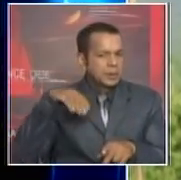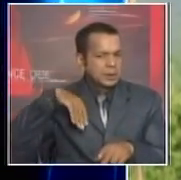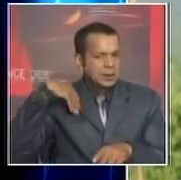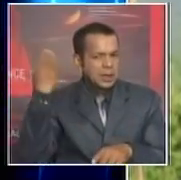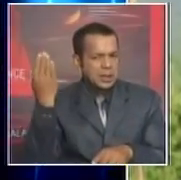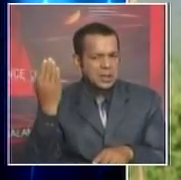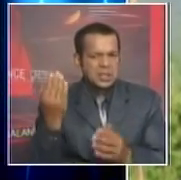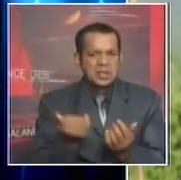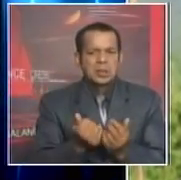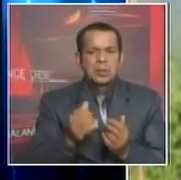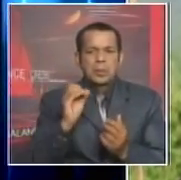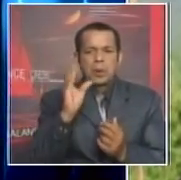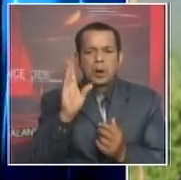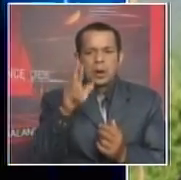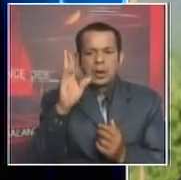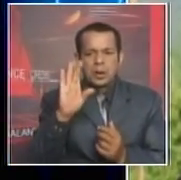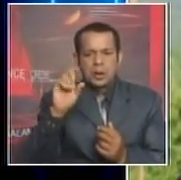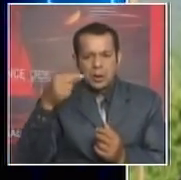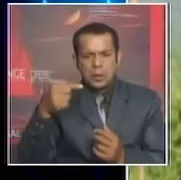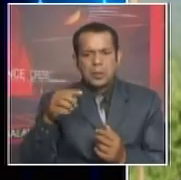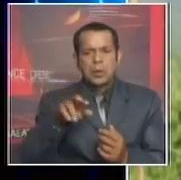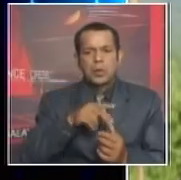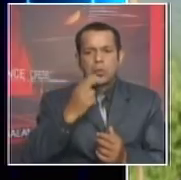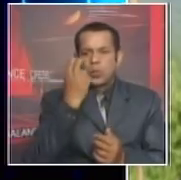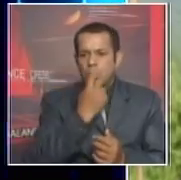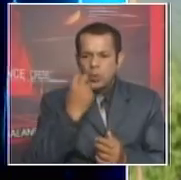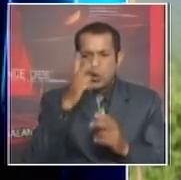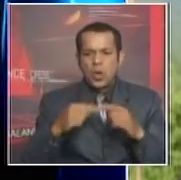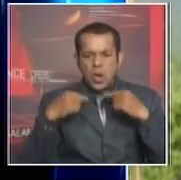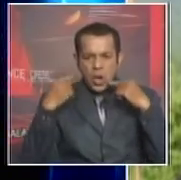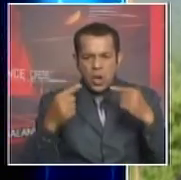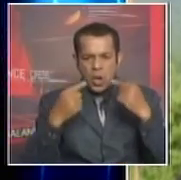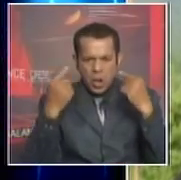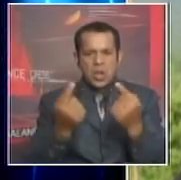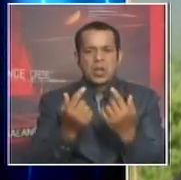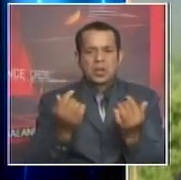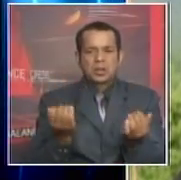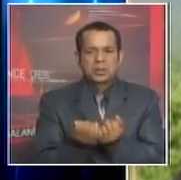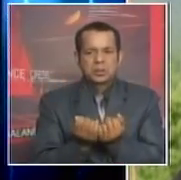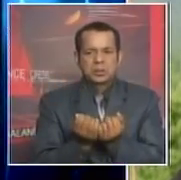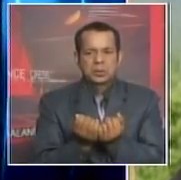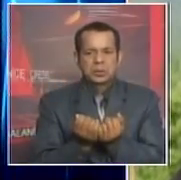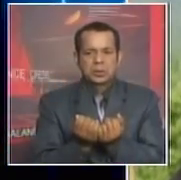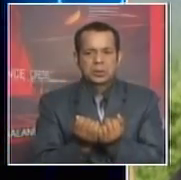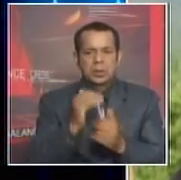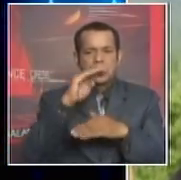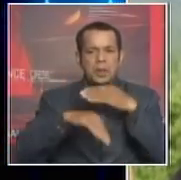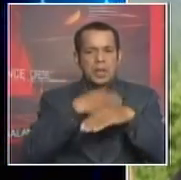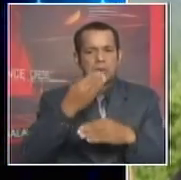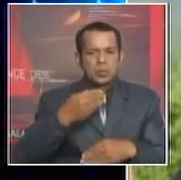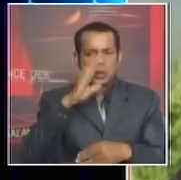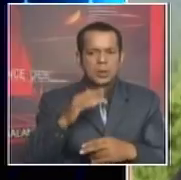खालि त्यो पर्यटन पर्यटन भनेर मौखिक रूपमा हल्ला गरेर मिडियाबाज गरेर विकास हुने होइन